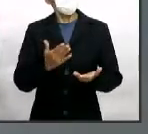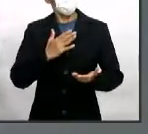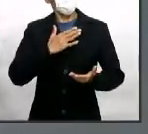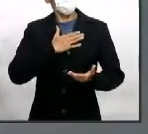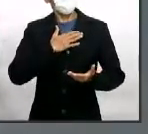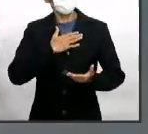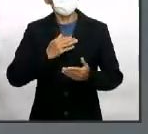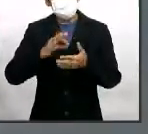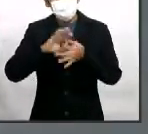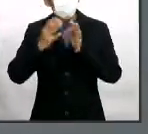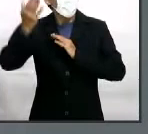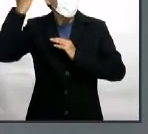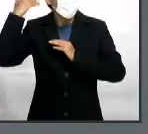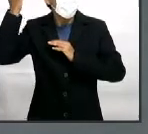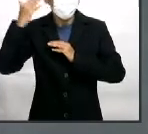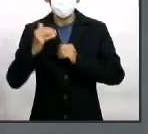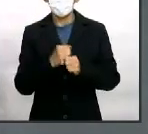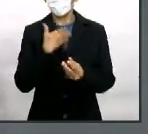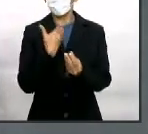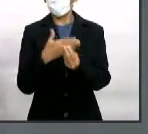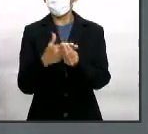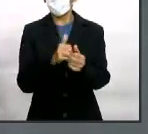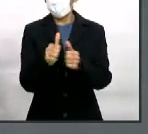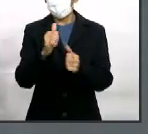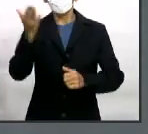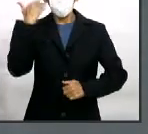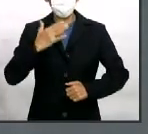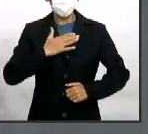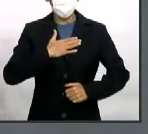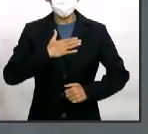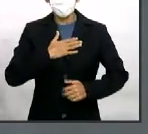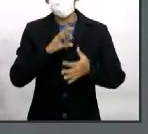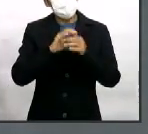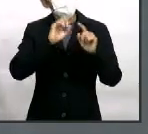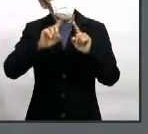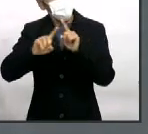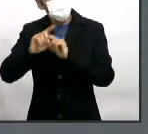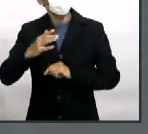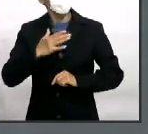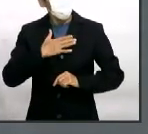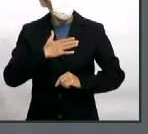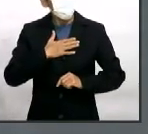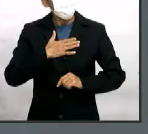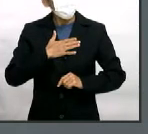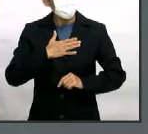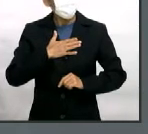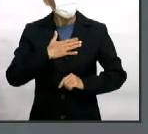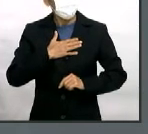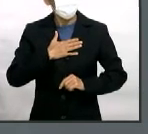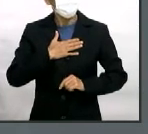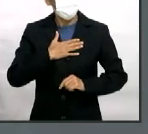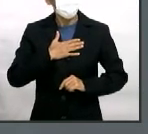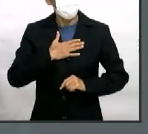ๆผมเป็นอดีตนักกีฬาคือเราเคยเล่นปิงปองมาก่อนจริงๆก็เล่นหลายกีฬาแหละเพราะว่าเหมือนผมเองเนี่ยเ